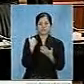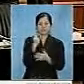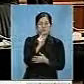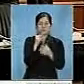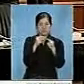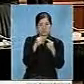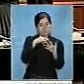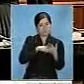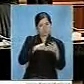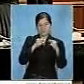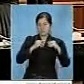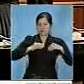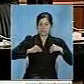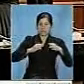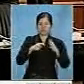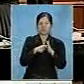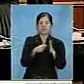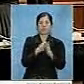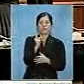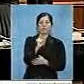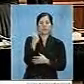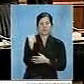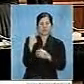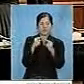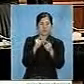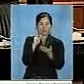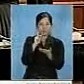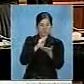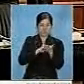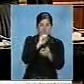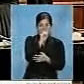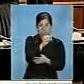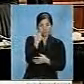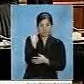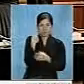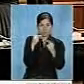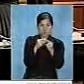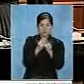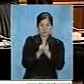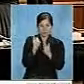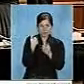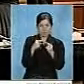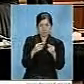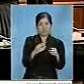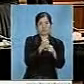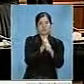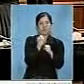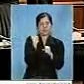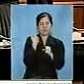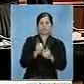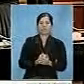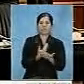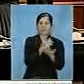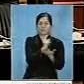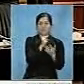พราะว่าเข้าใจว่ามีการให้ข้อมูลว่าผลตอบแทนจะดีกว่านั้นประเด็นเหล่านี้ครับถูกทิ้งค้าง